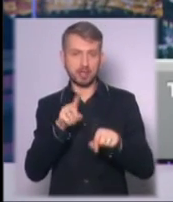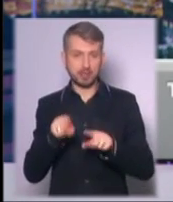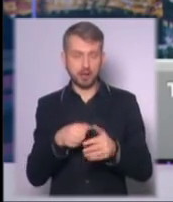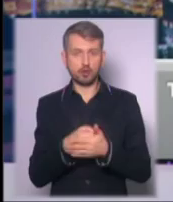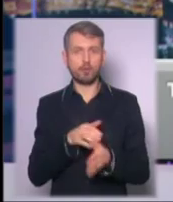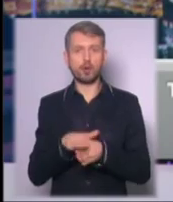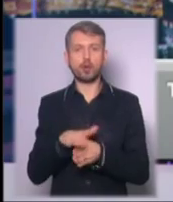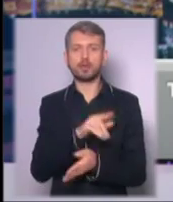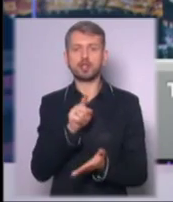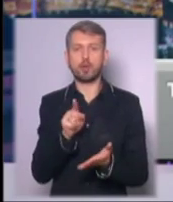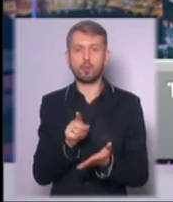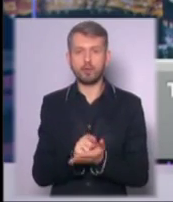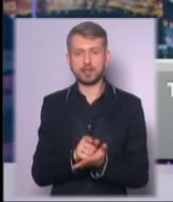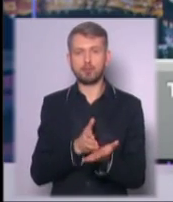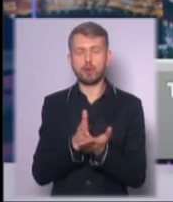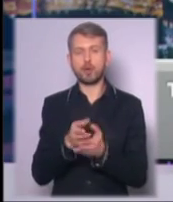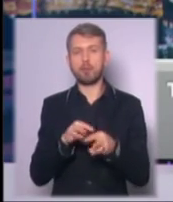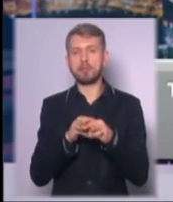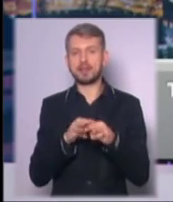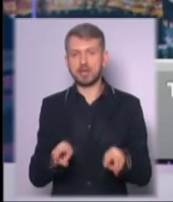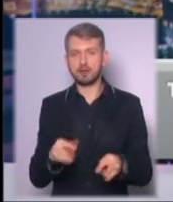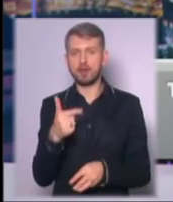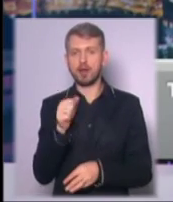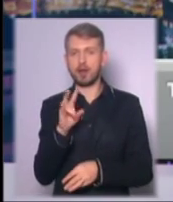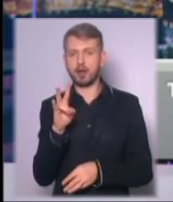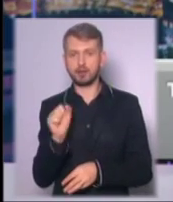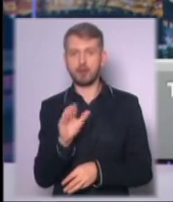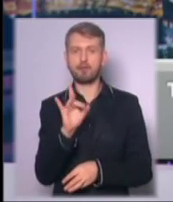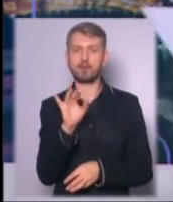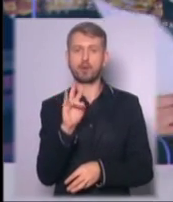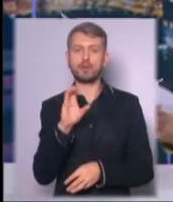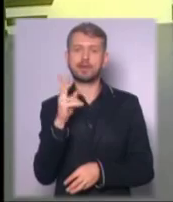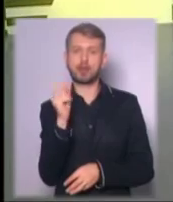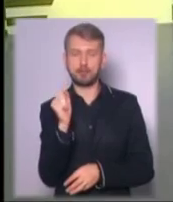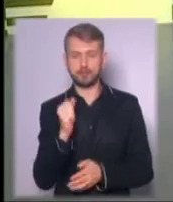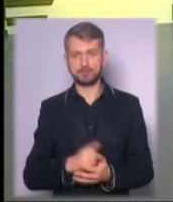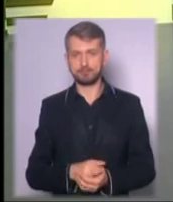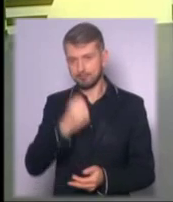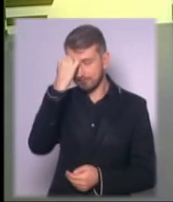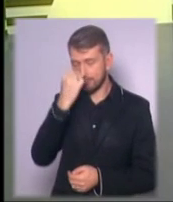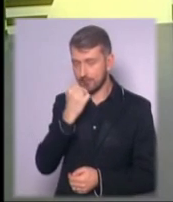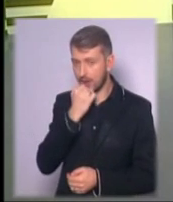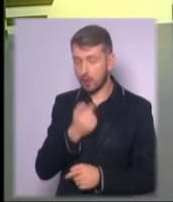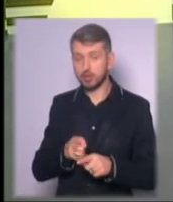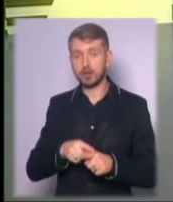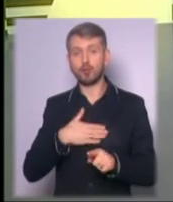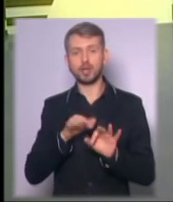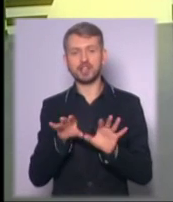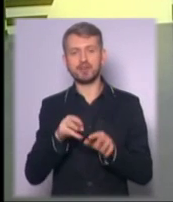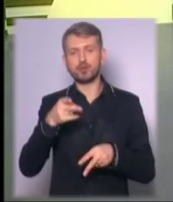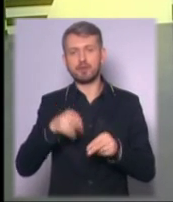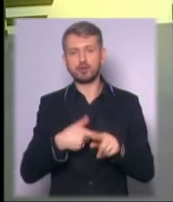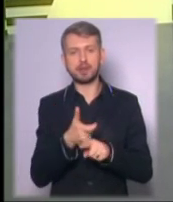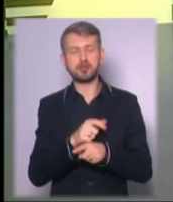виконувачки обов'язків профільного міністерства Ганни Вронь. Колего. Дякую, Ірино. На цьому наш випуск